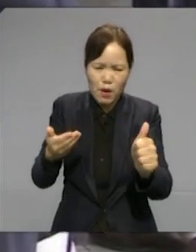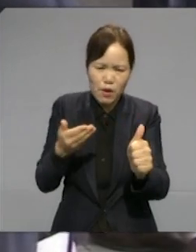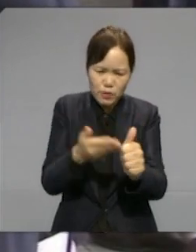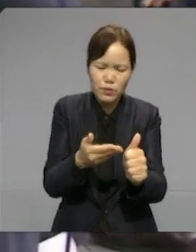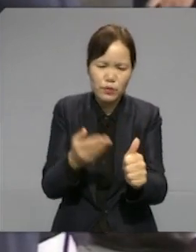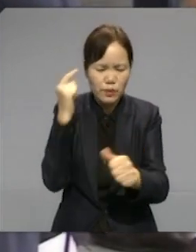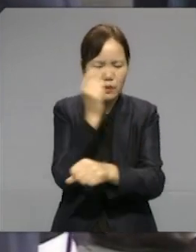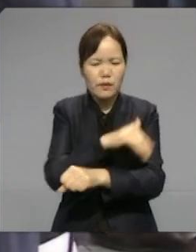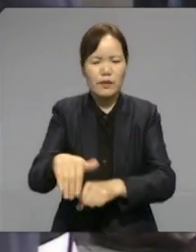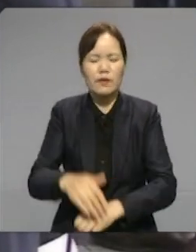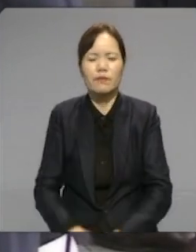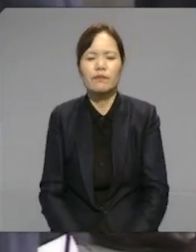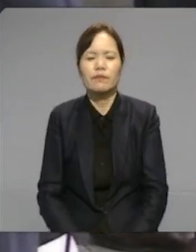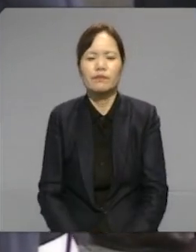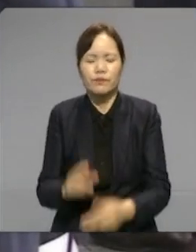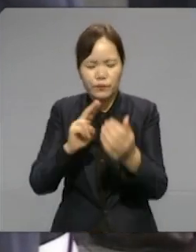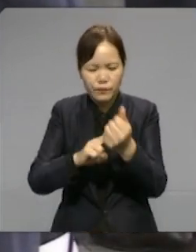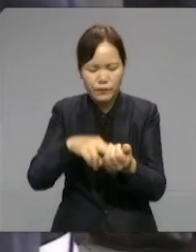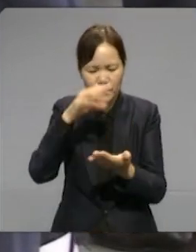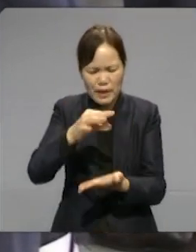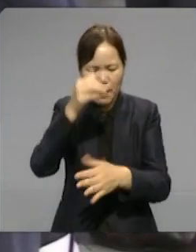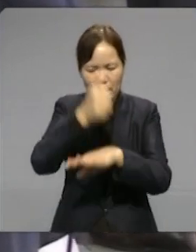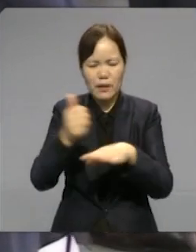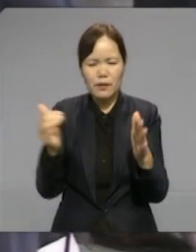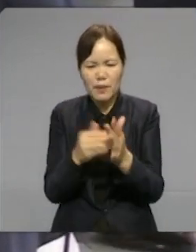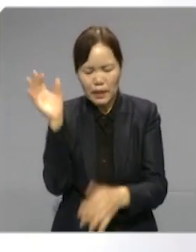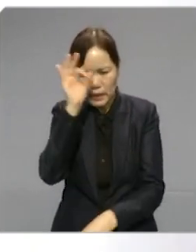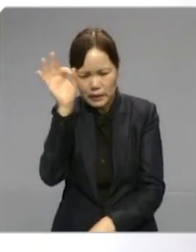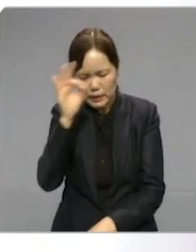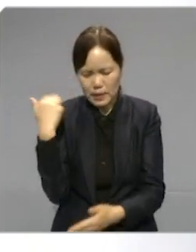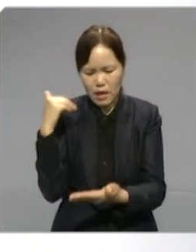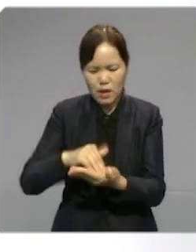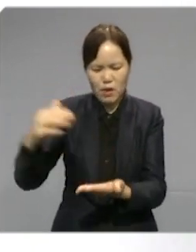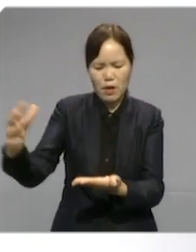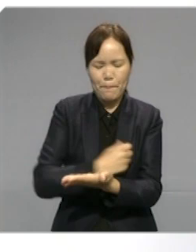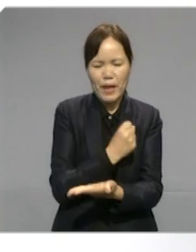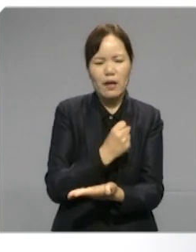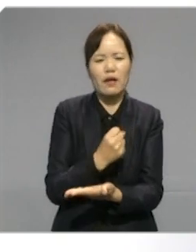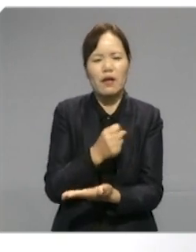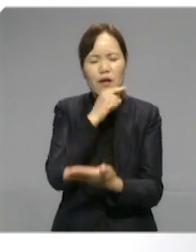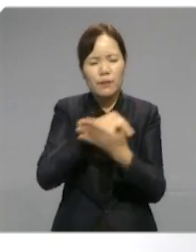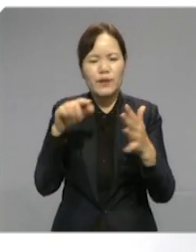했습니다. 또 은닉 재산을 끝까지 추적해 환수 조치하고